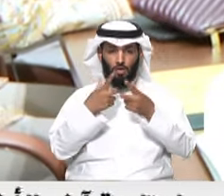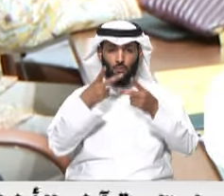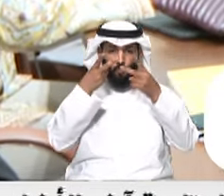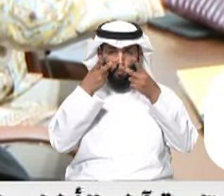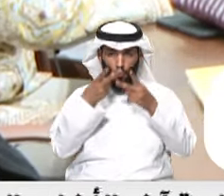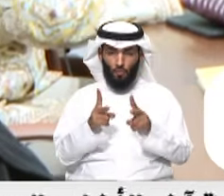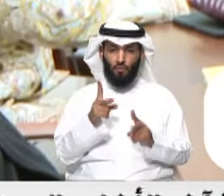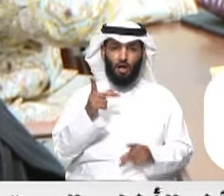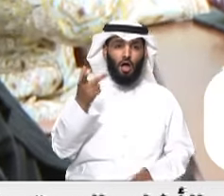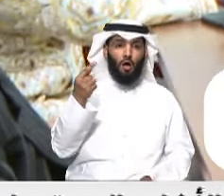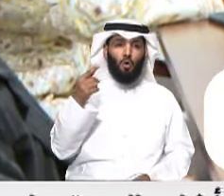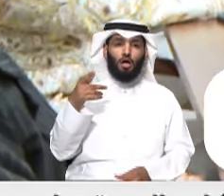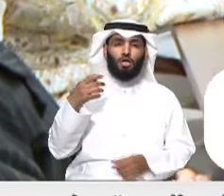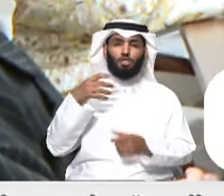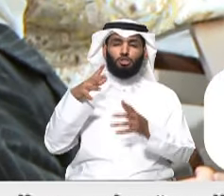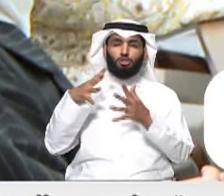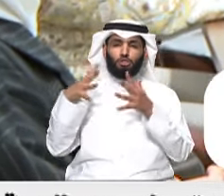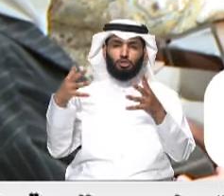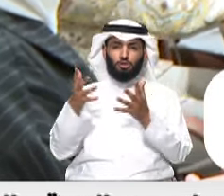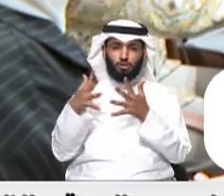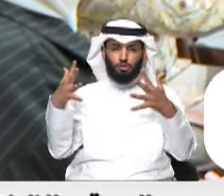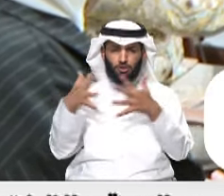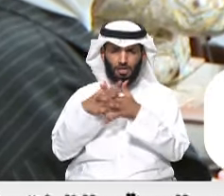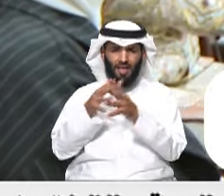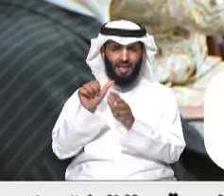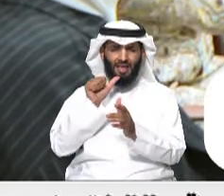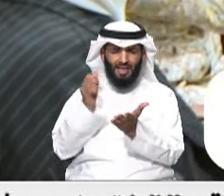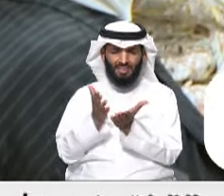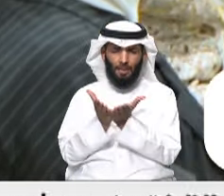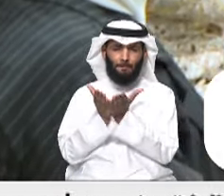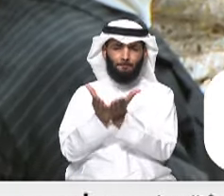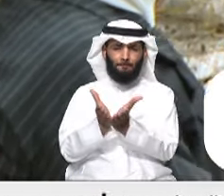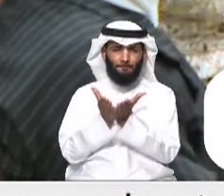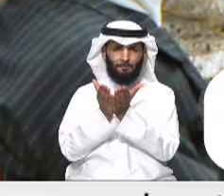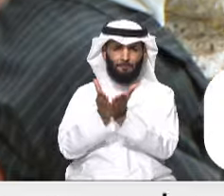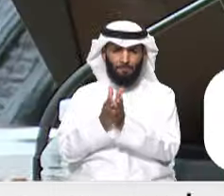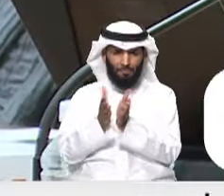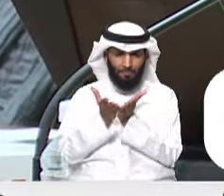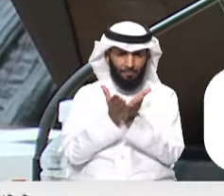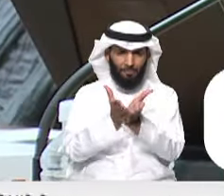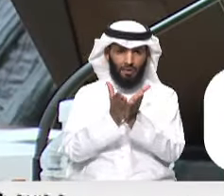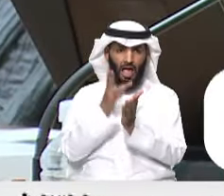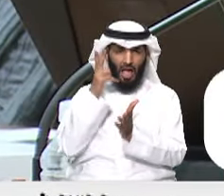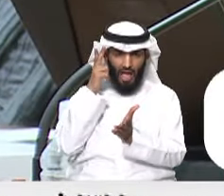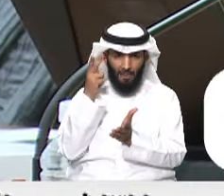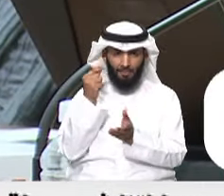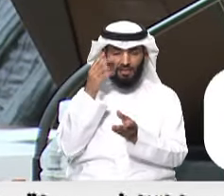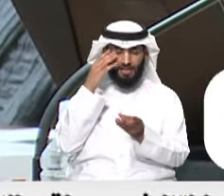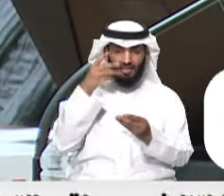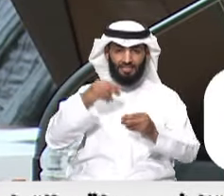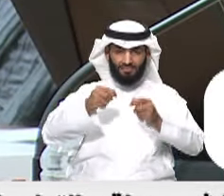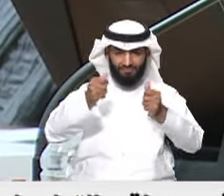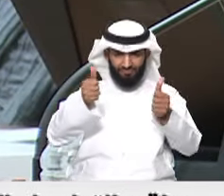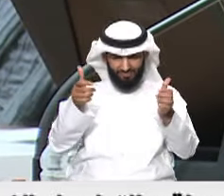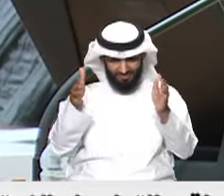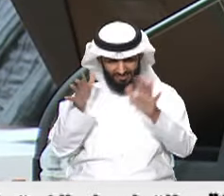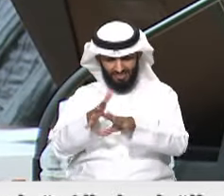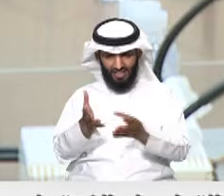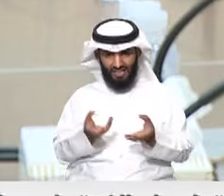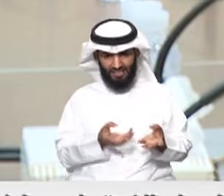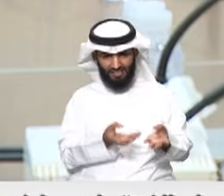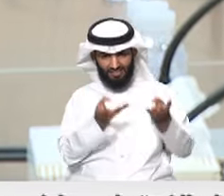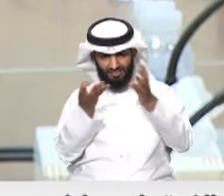مؤسسه الموانئ الكويتيه بتخصيص ارض دفون مشروع طموح بتطوير جنوب شرق مناء